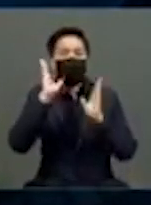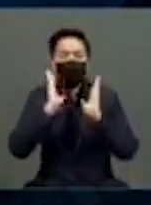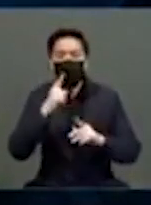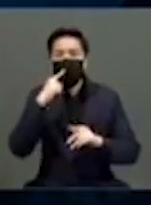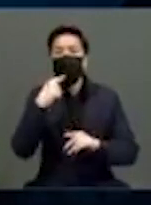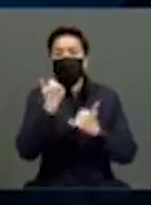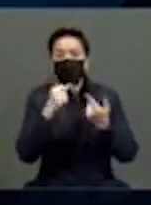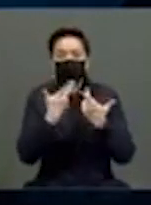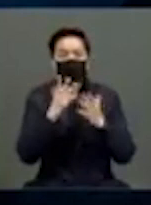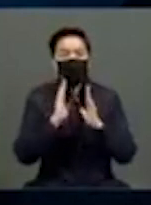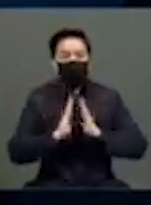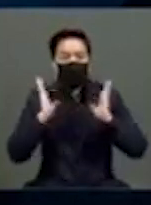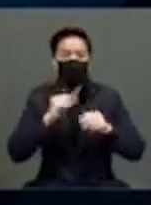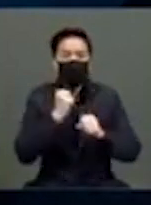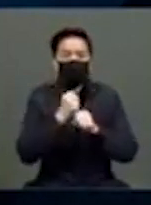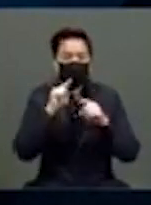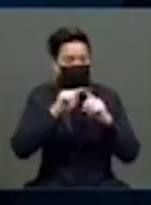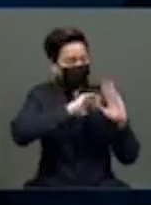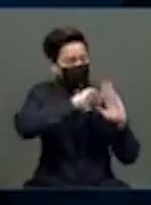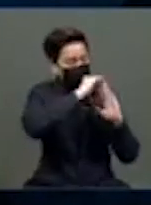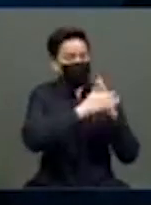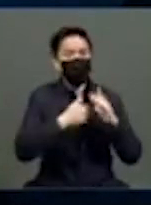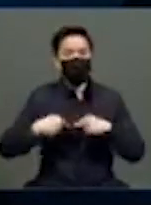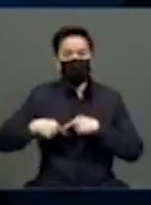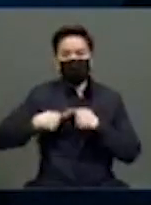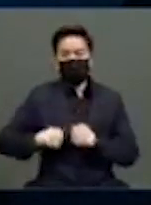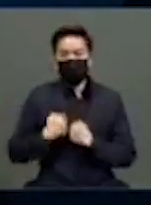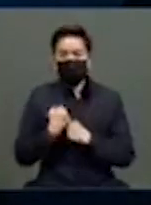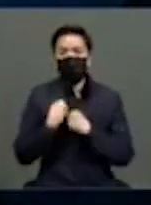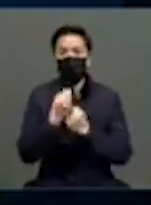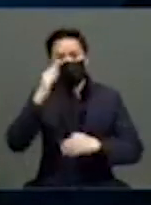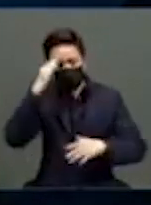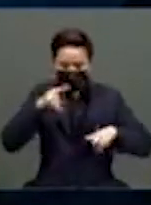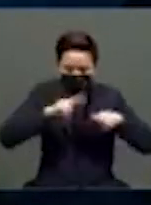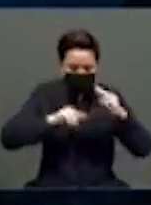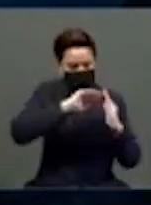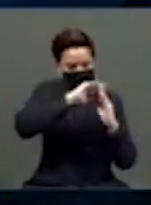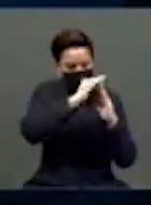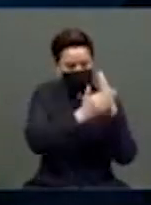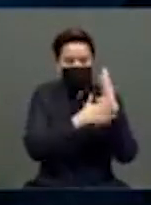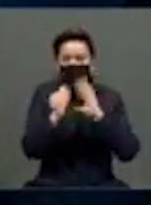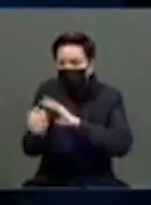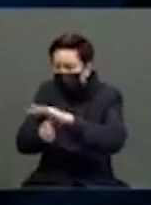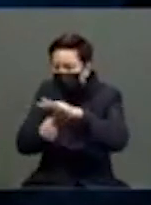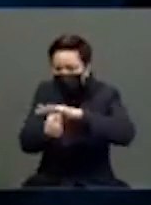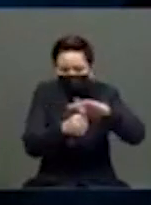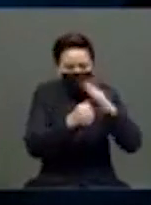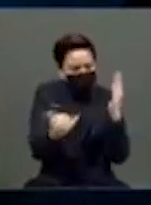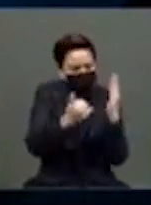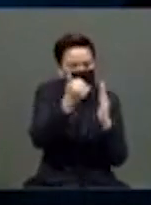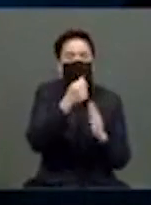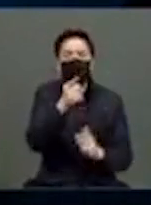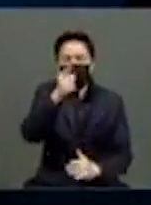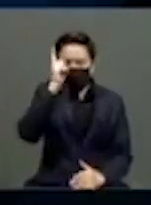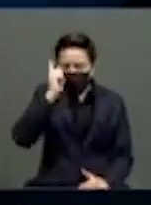ทุกๆท่านนะครับที่ทำงานทางด้านชายแดนขอส่งกำลังใจไปถึงท่านแต่ส่วนคนที่พยายามลักลอบก็ขอให้ท่านได้